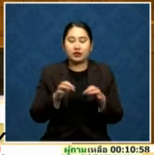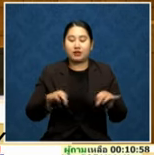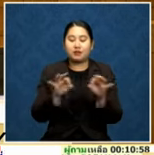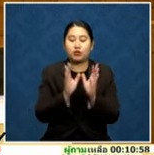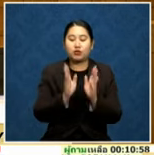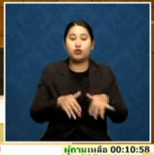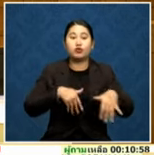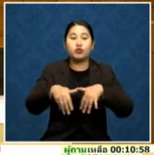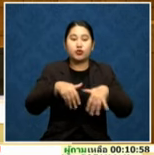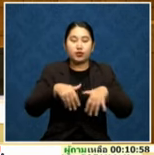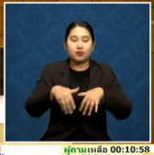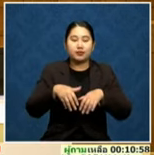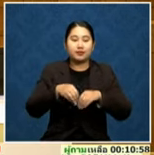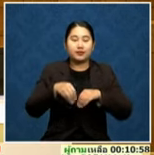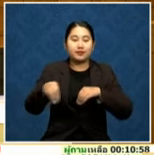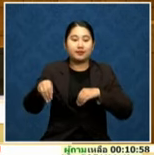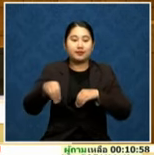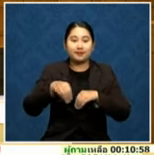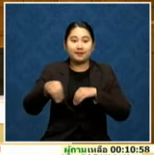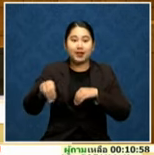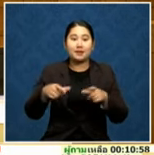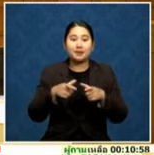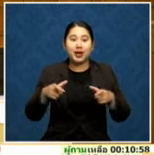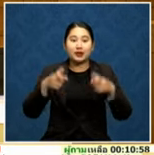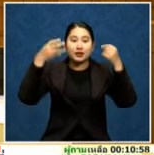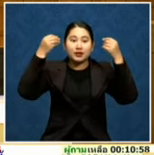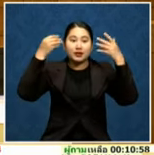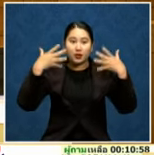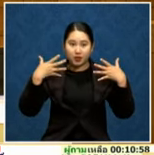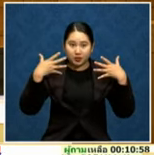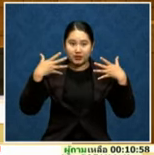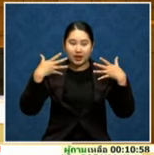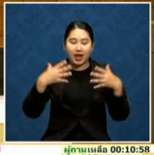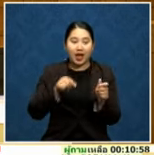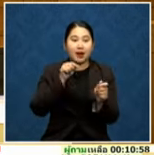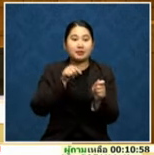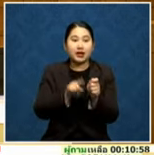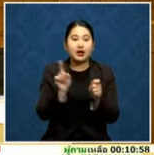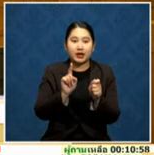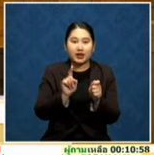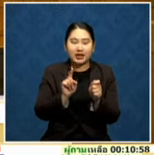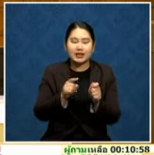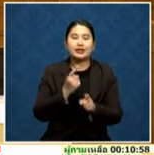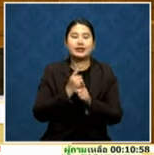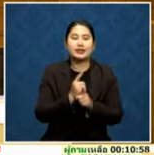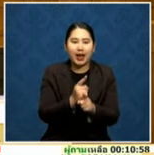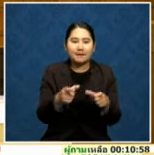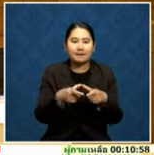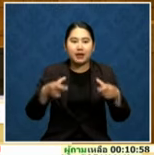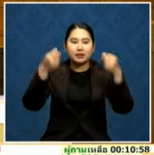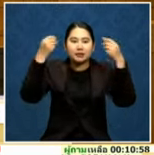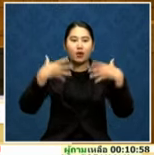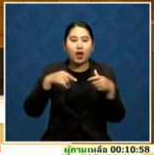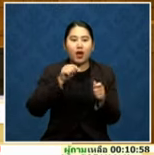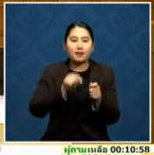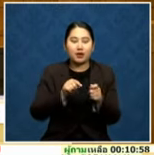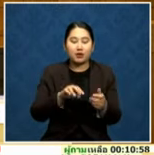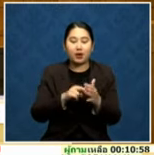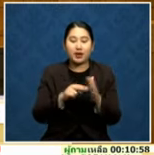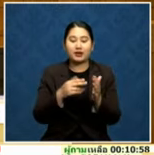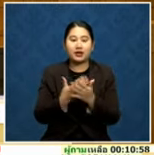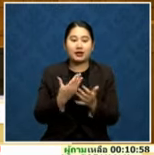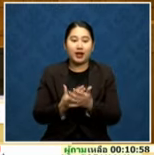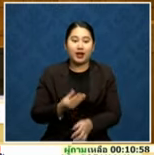นประชาชนมีปัดปชาชนแล้วก็อยู่ในอเภอไหนแลวคใช้ใอเภอนั้เพื่ที่เงินที่เราได้จากไป